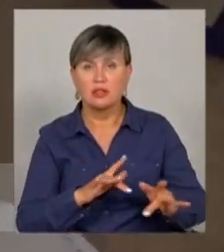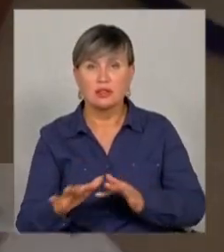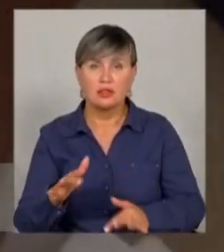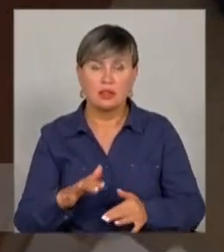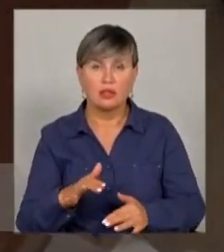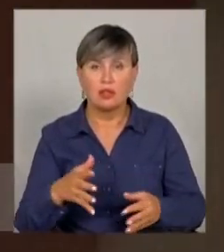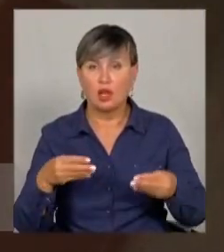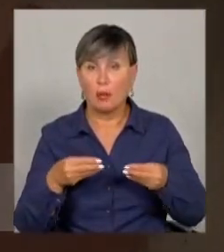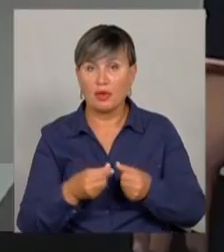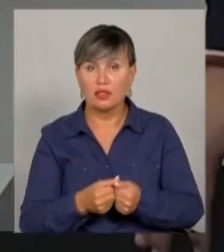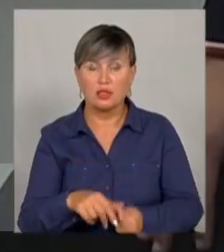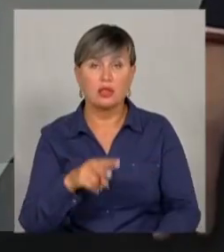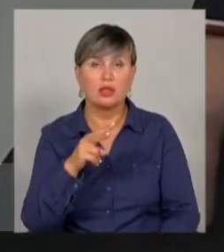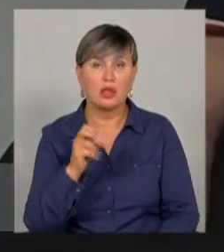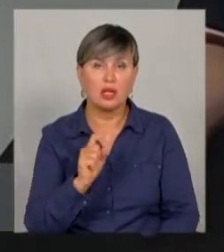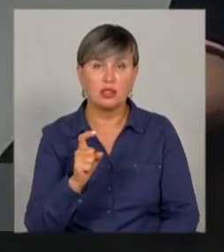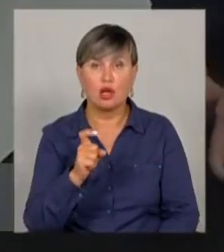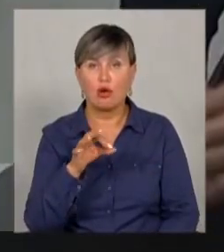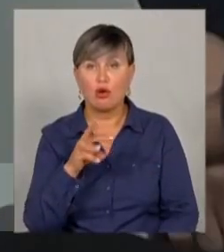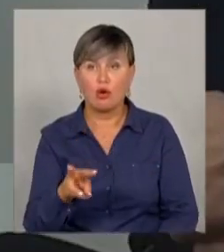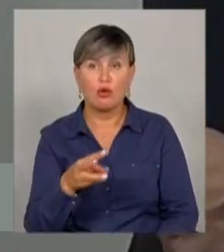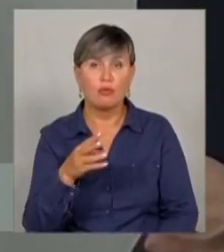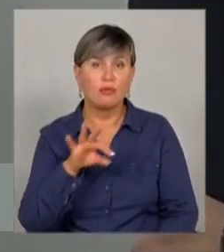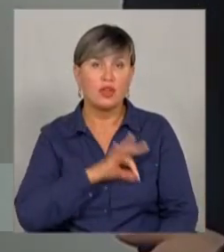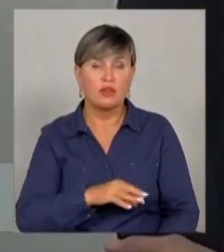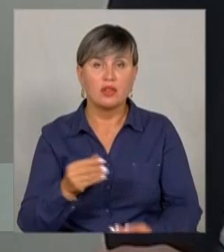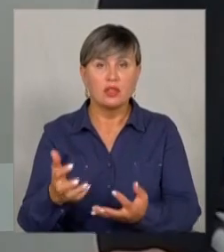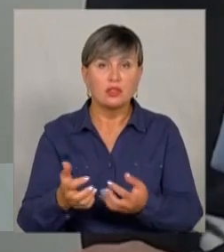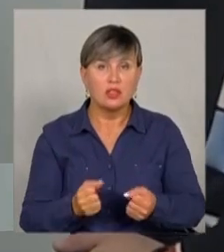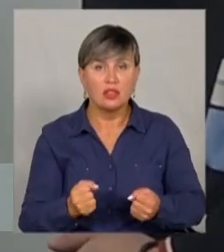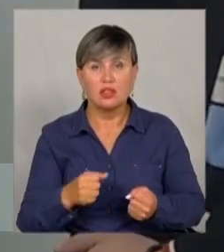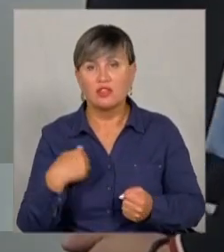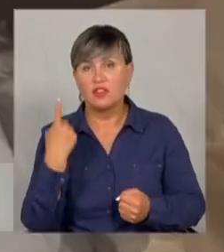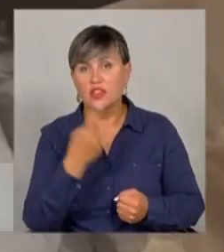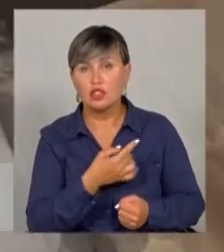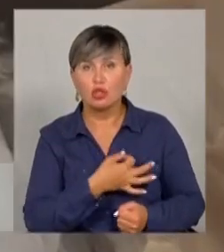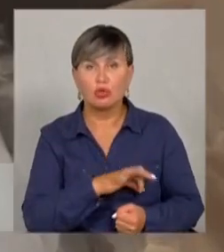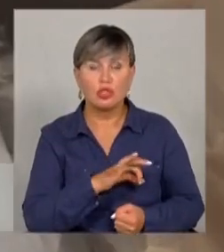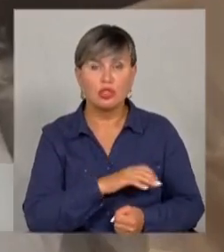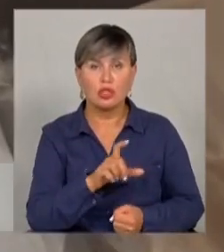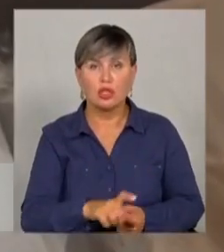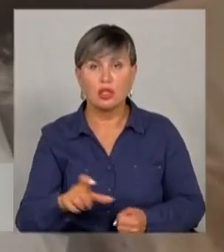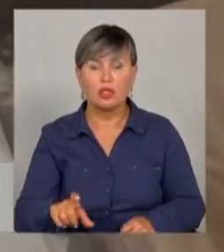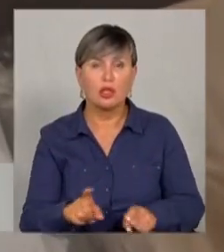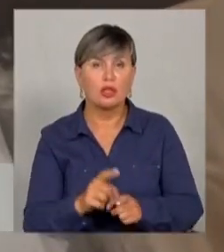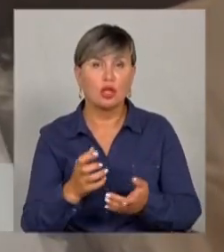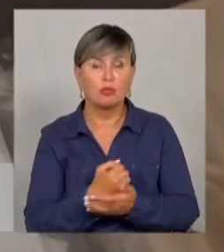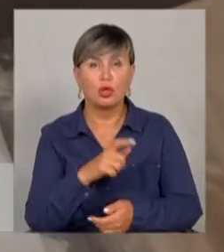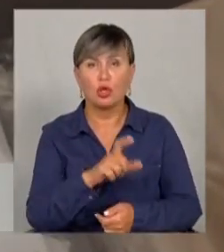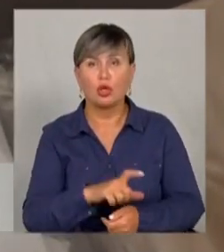потребительского кооператива «Казхом». Они извлекали доход, привлекая деньги физических и юридических лиц. Таким образом,